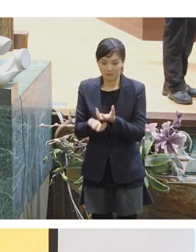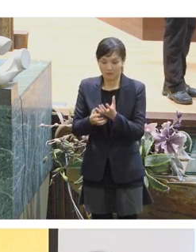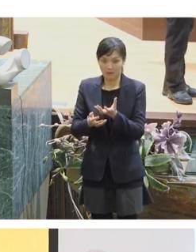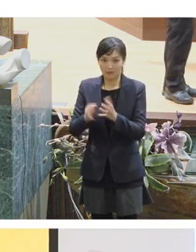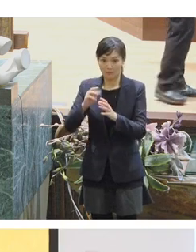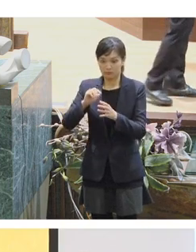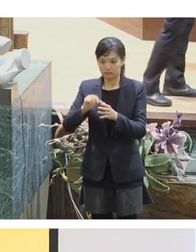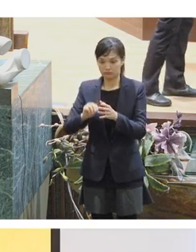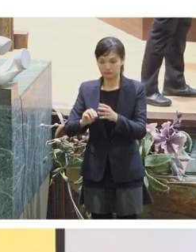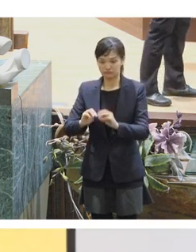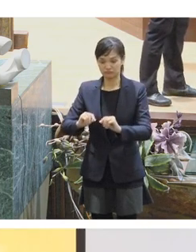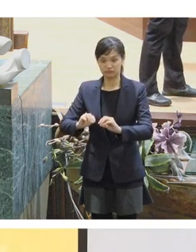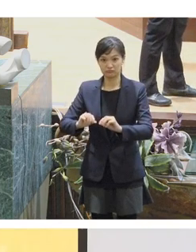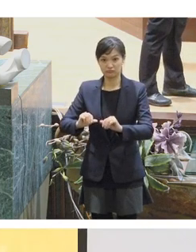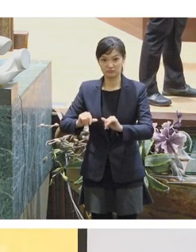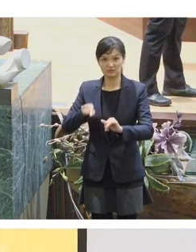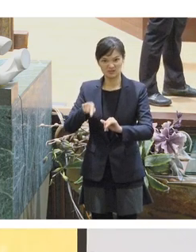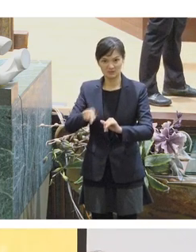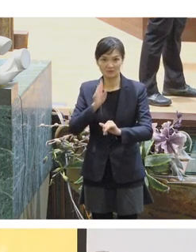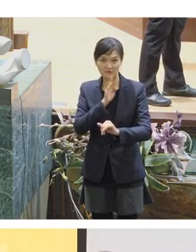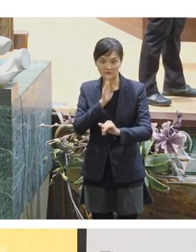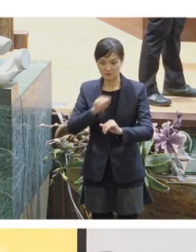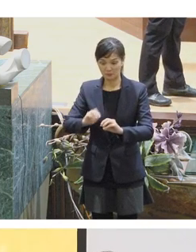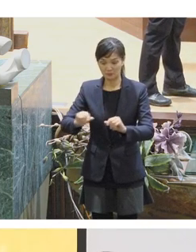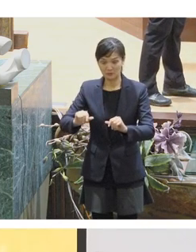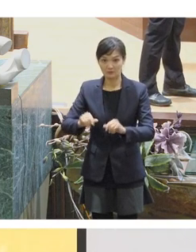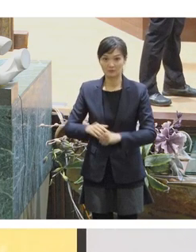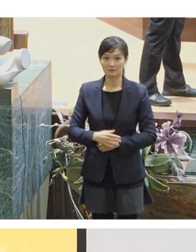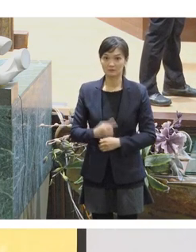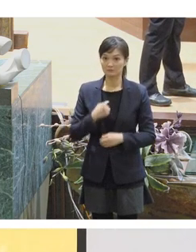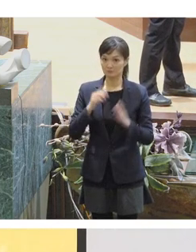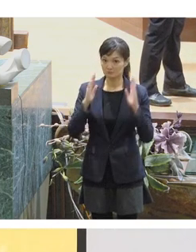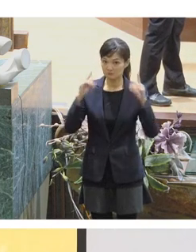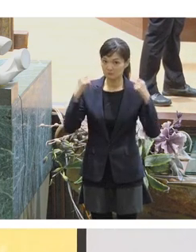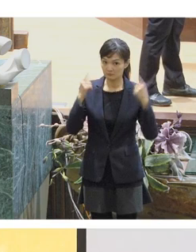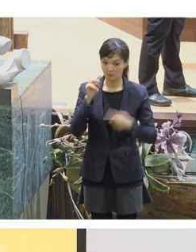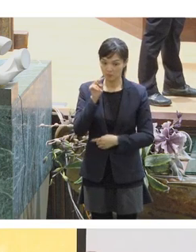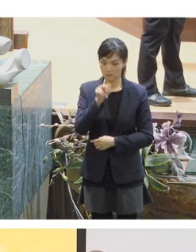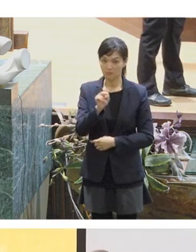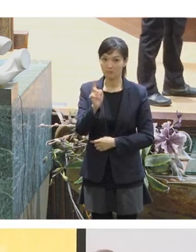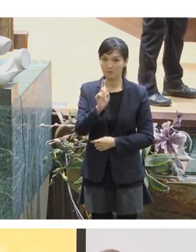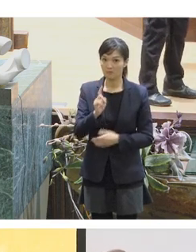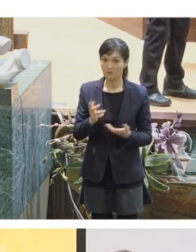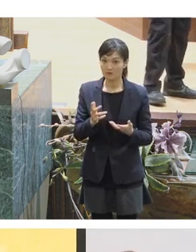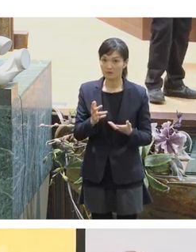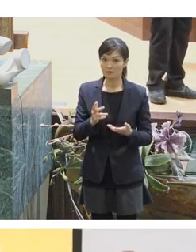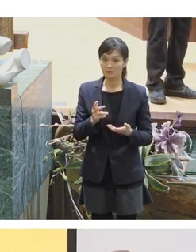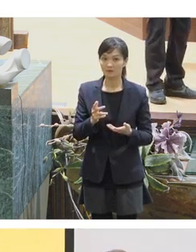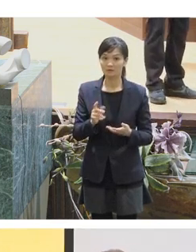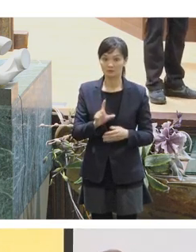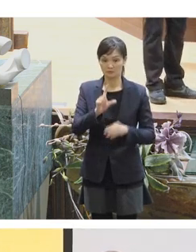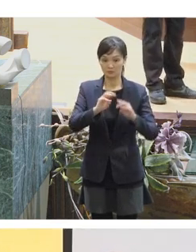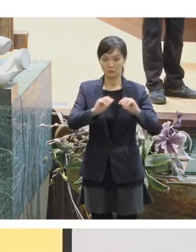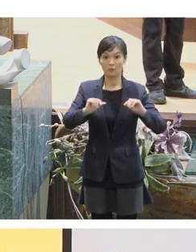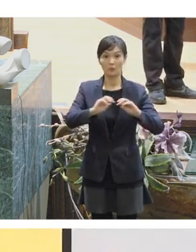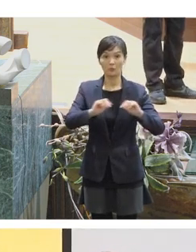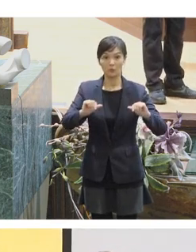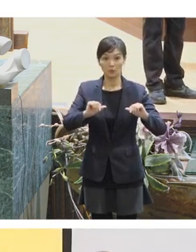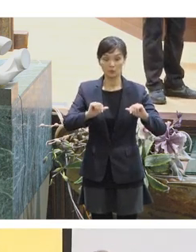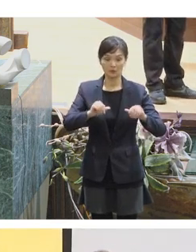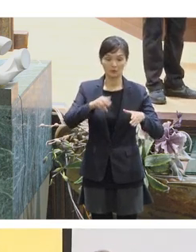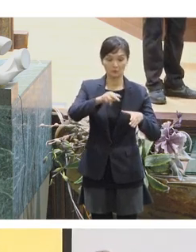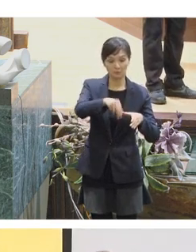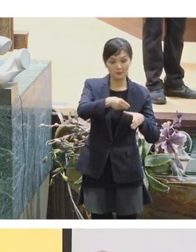是我们正常应该取样的不是应该上面的土壤标图 要取样